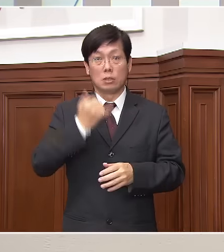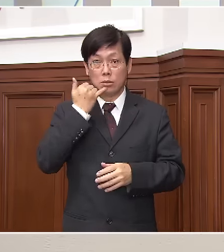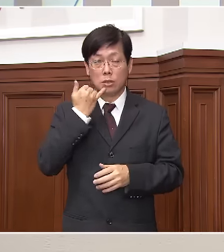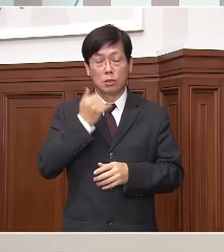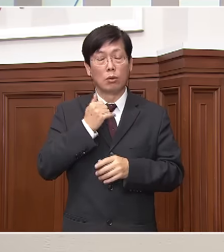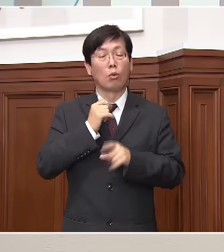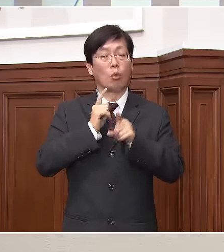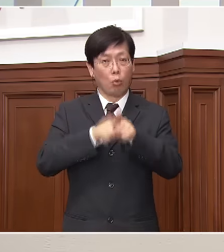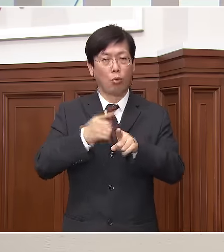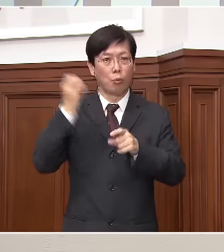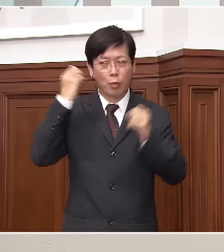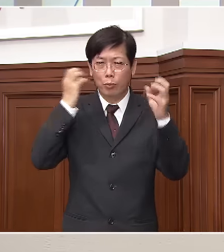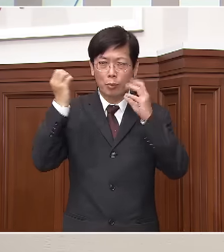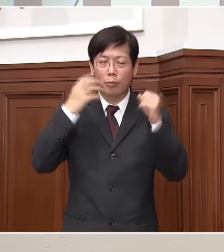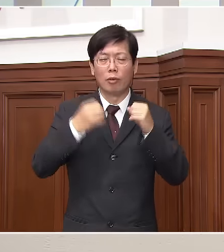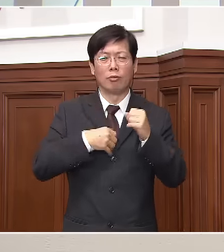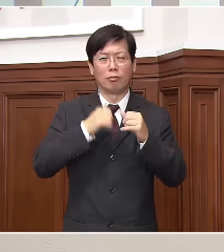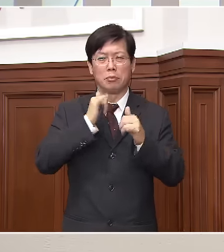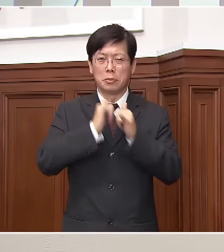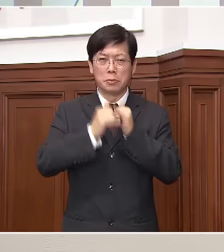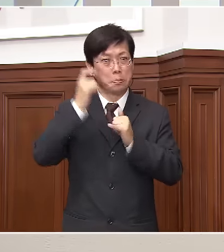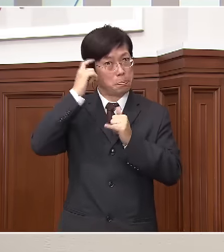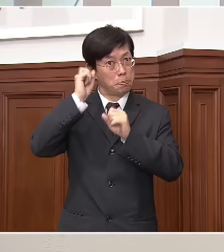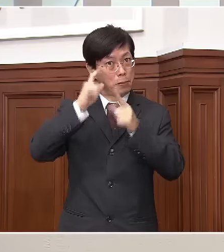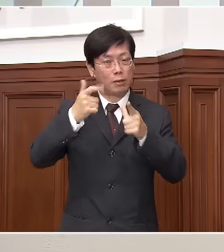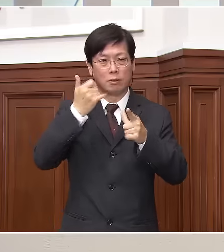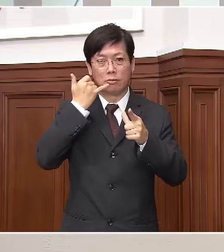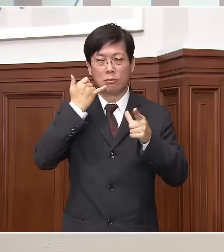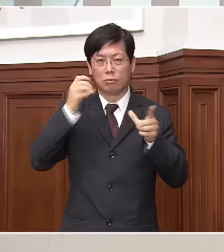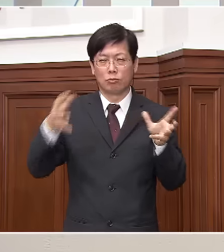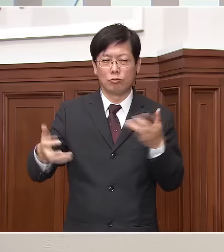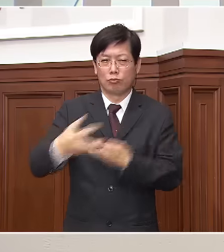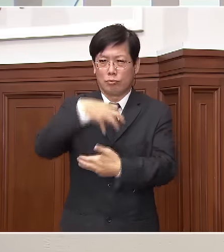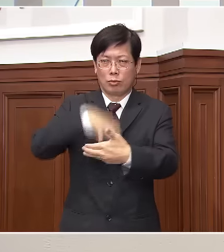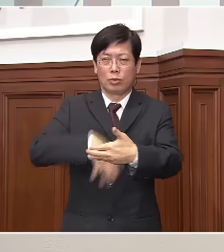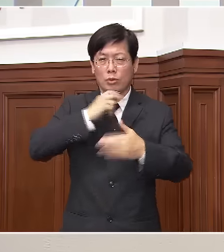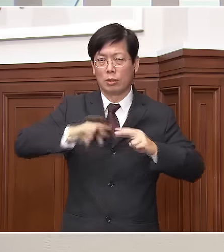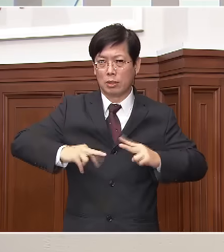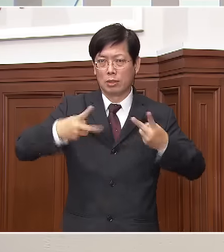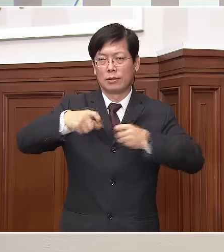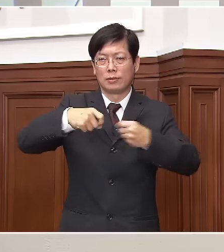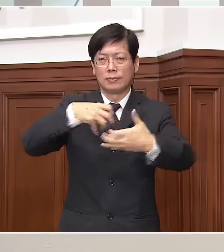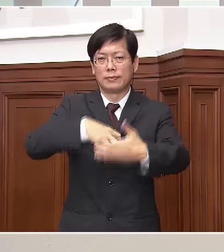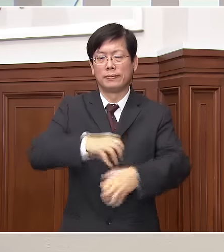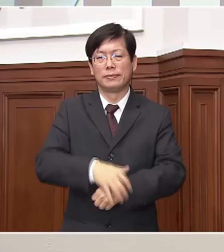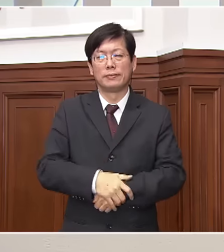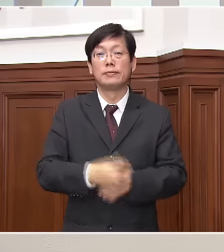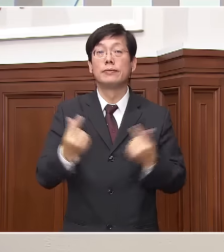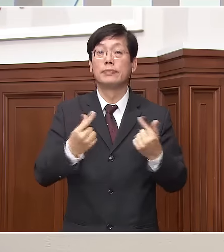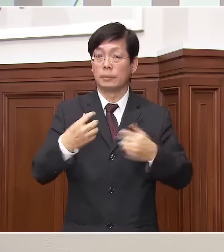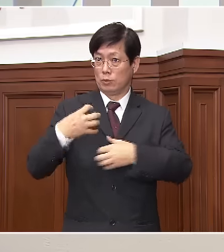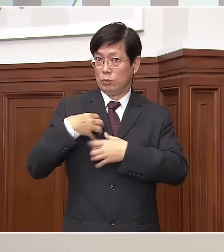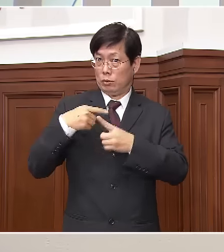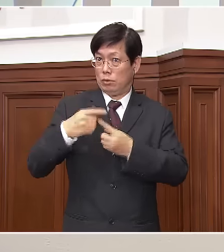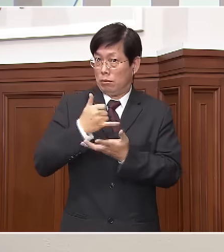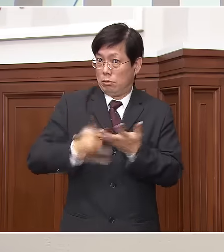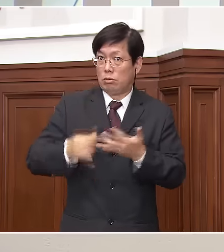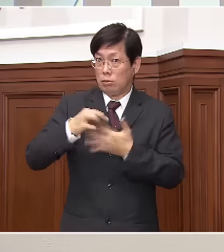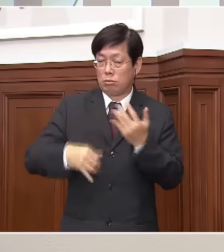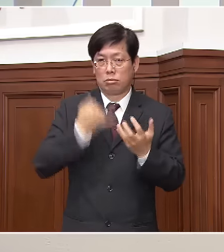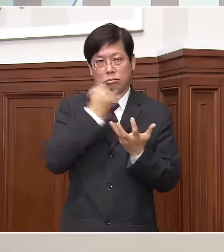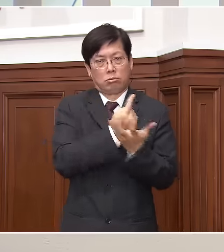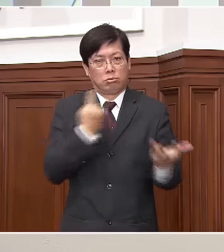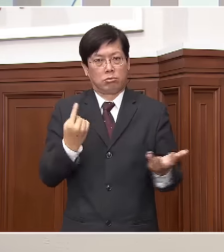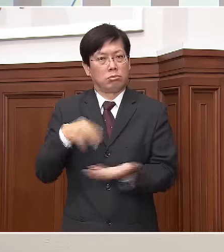声音，也让各方的意见都能够融入改革方案里面。像是军人退休制度独立处